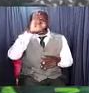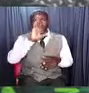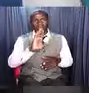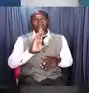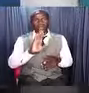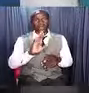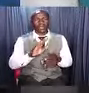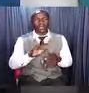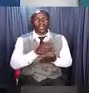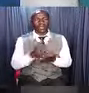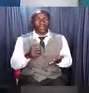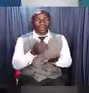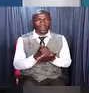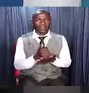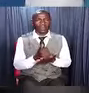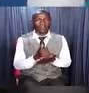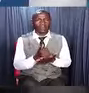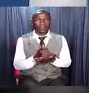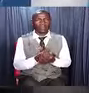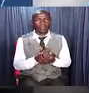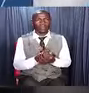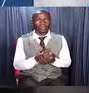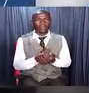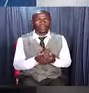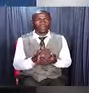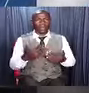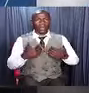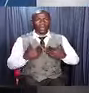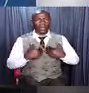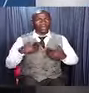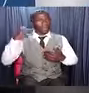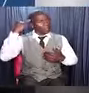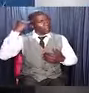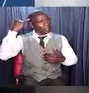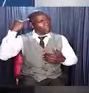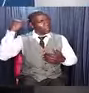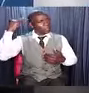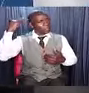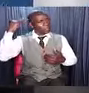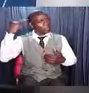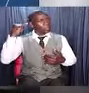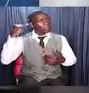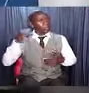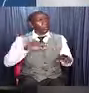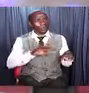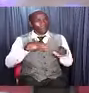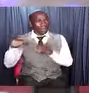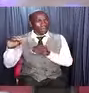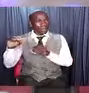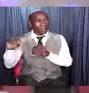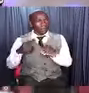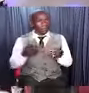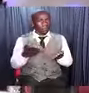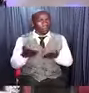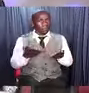God. Amen. Amen. Ana mawazo Yusufu. Joseph had the thoughts. Atoke utumwani. To run away from